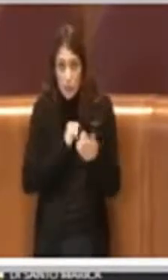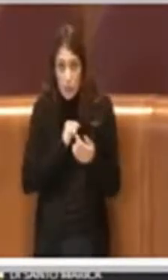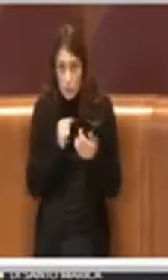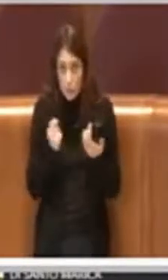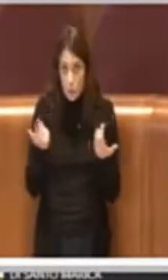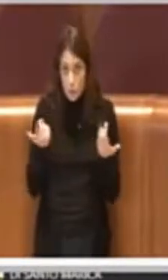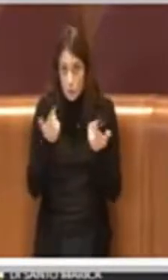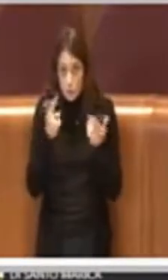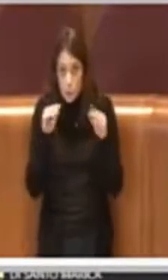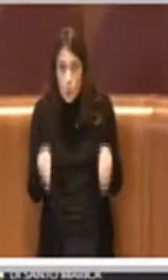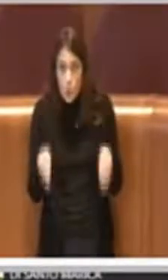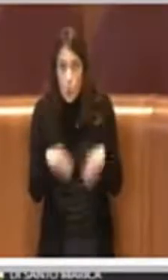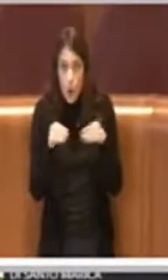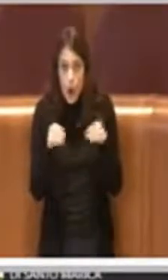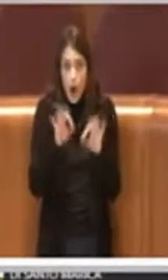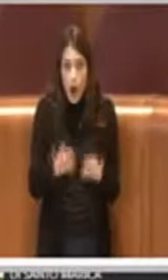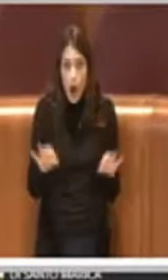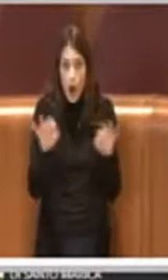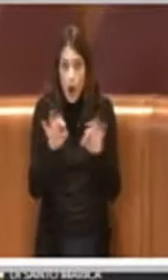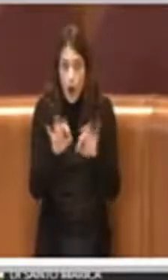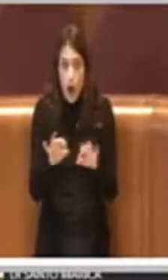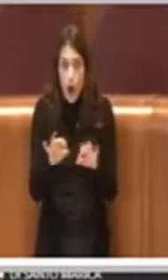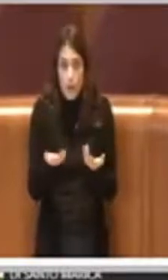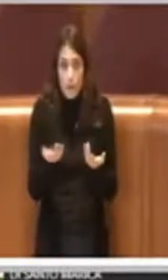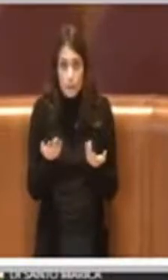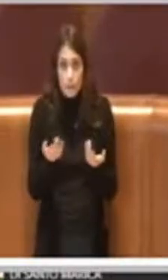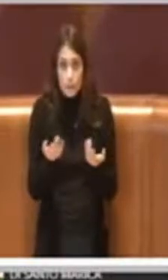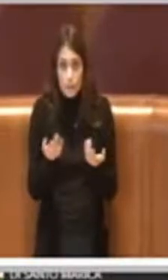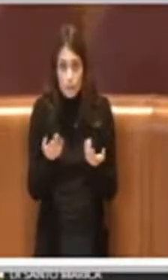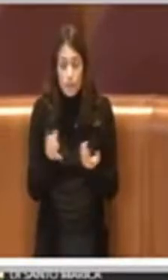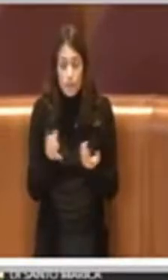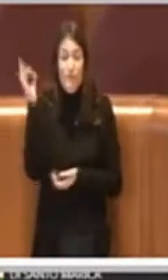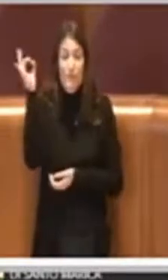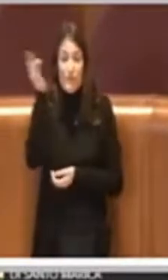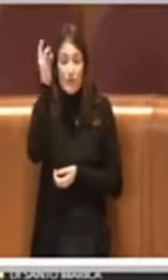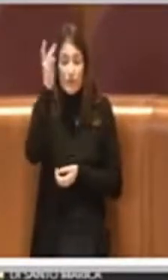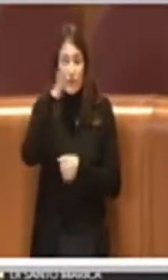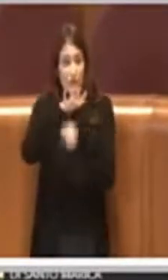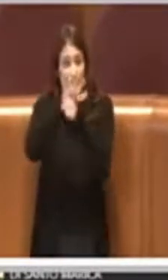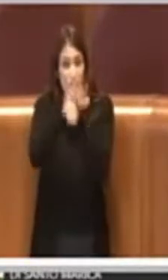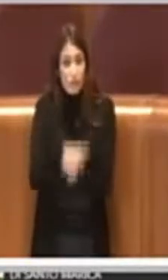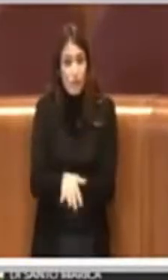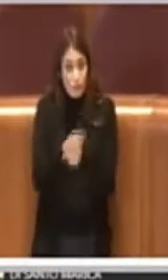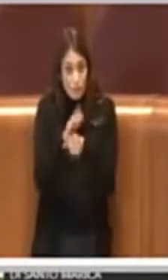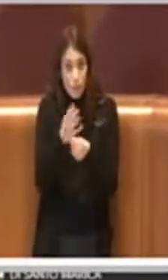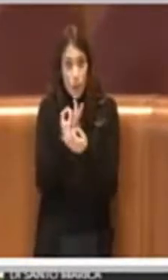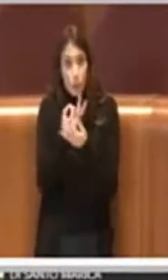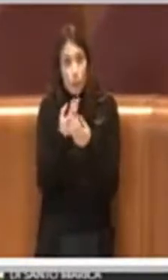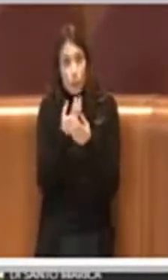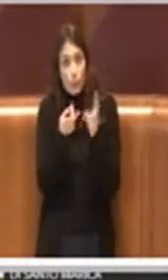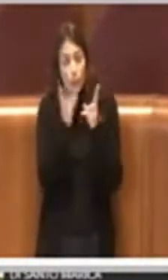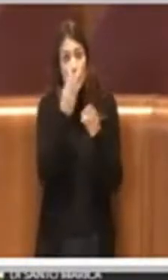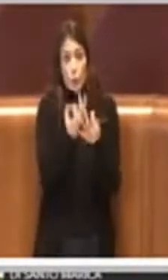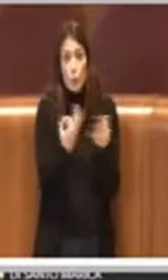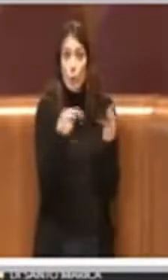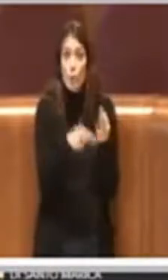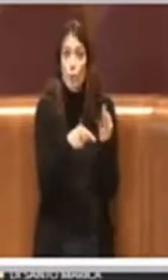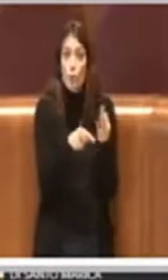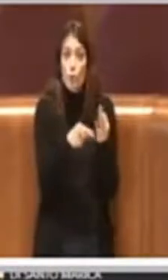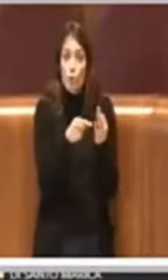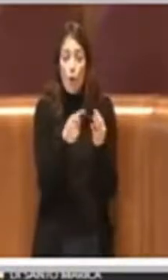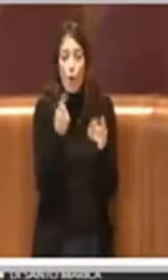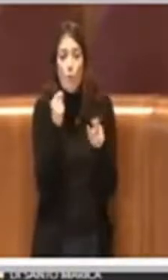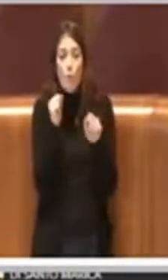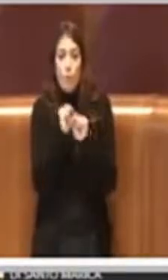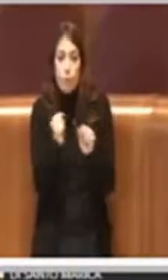altro modo di fare politica. A volte è più semplice fare ostruzionismo che proporre dei contenuti aggiuntivi rispetto o alternativi a